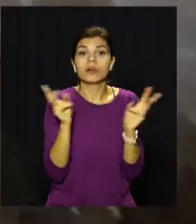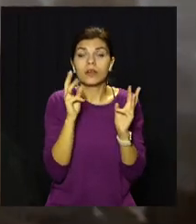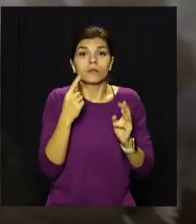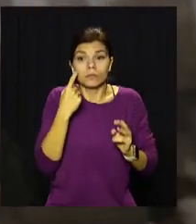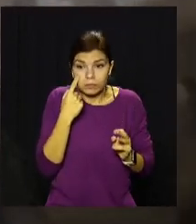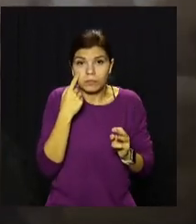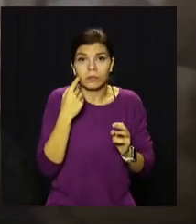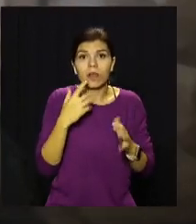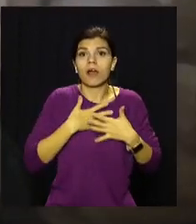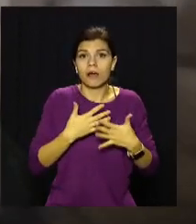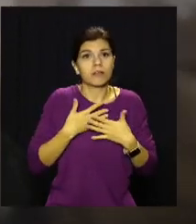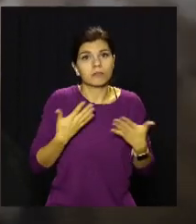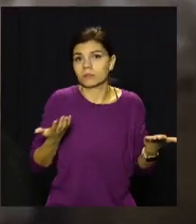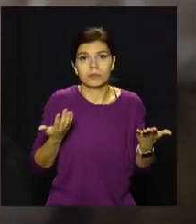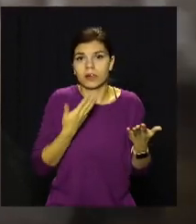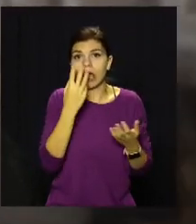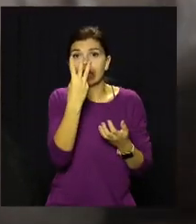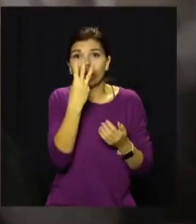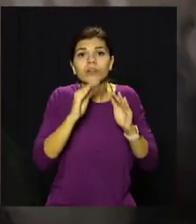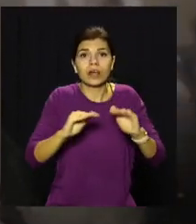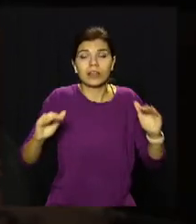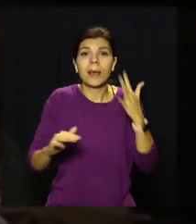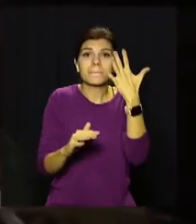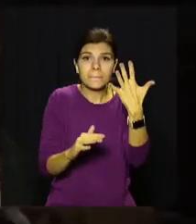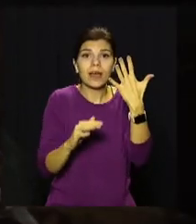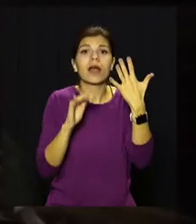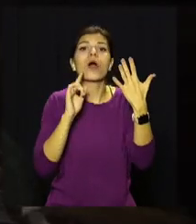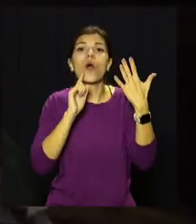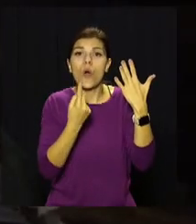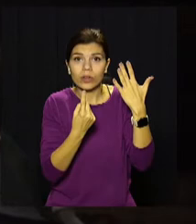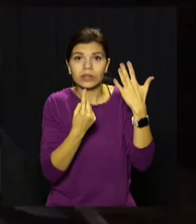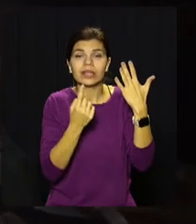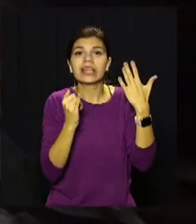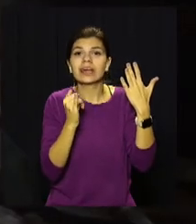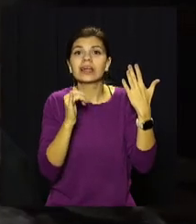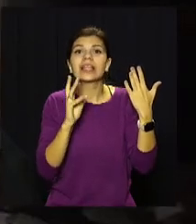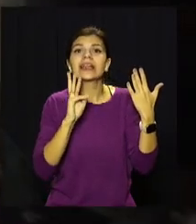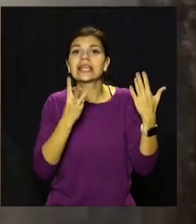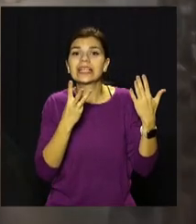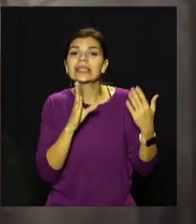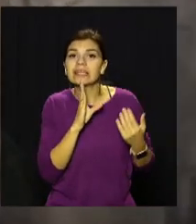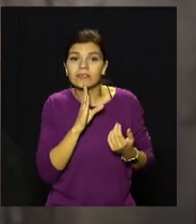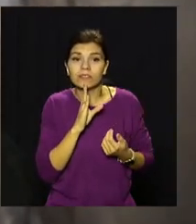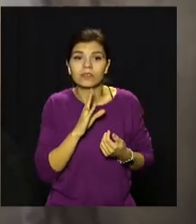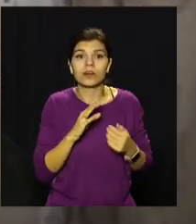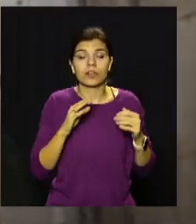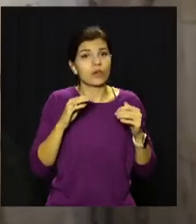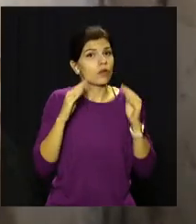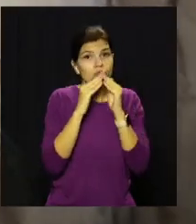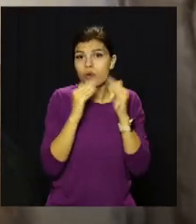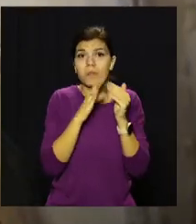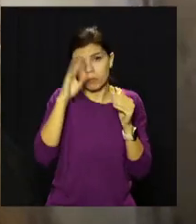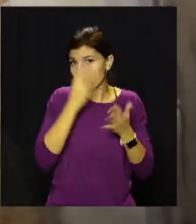рятувальники знайшли бездихані тіла трьох дітей – 5- і 1-річного хлопчиків та 3-річної дівчинки. Дорослих вдома не